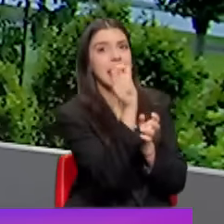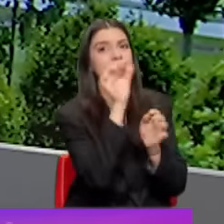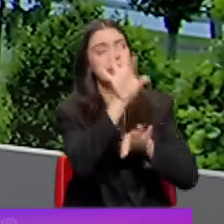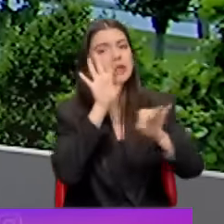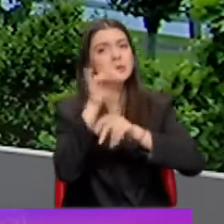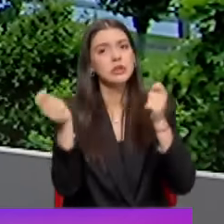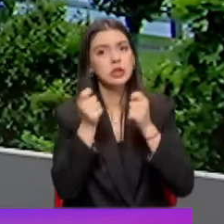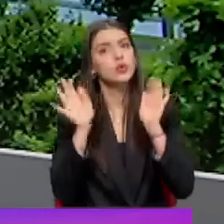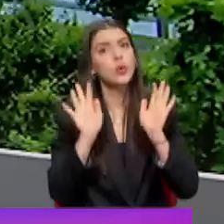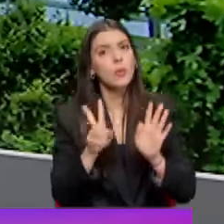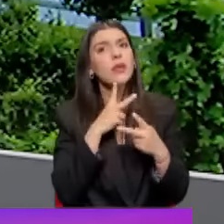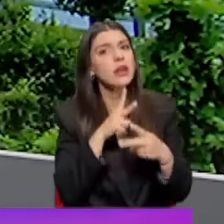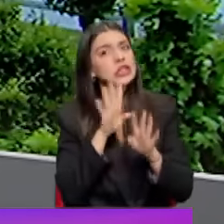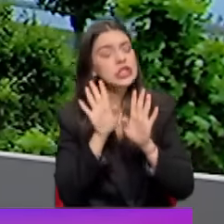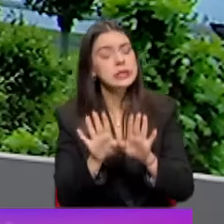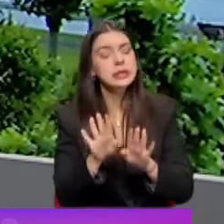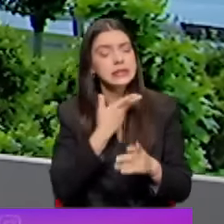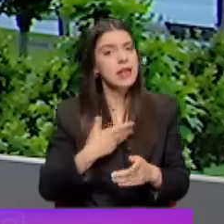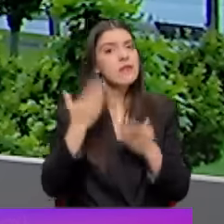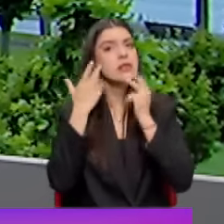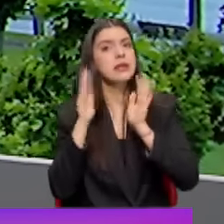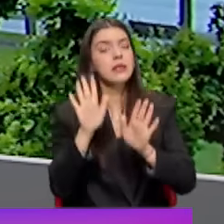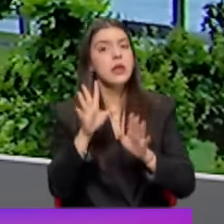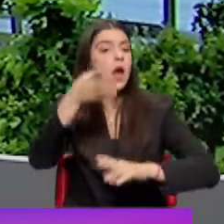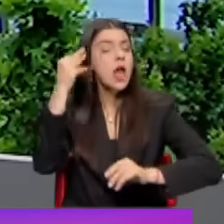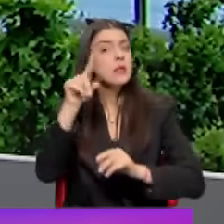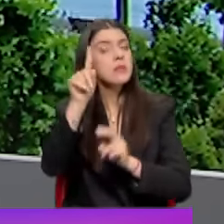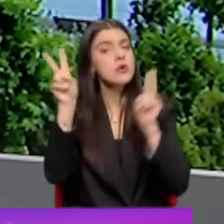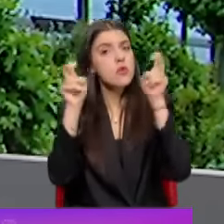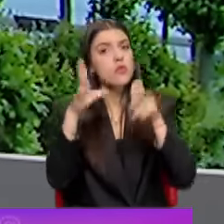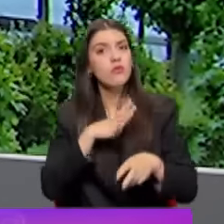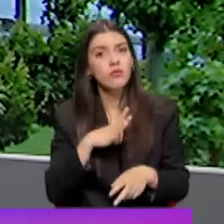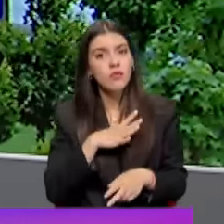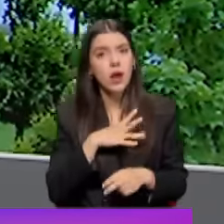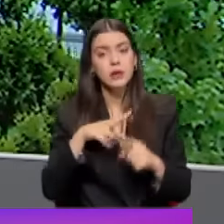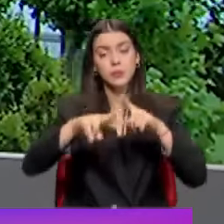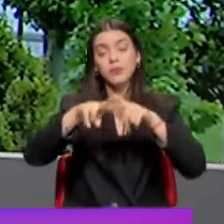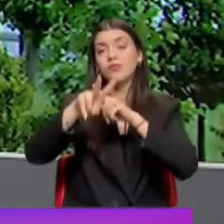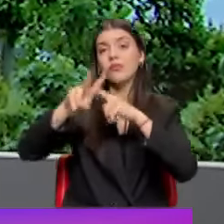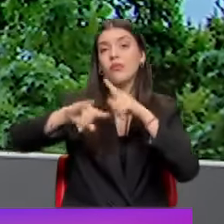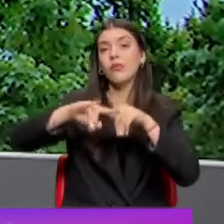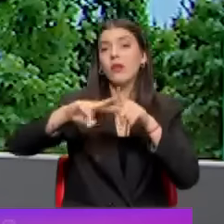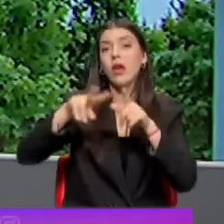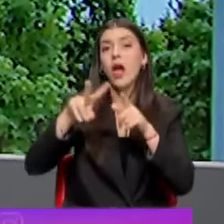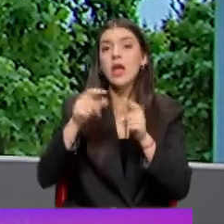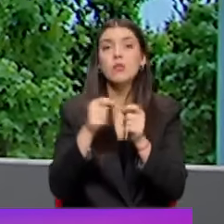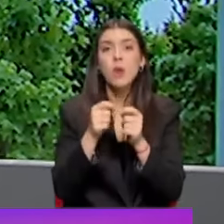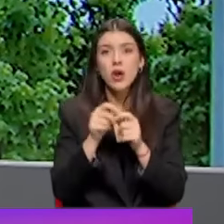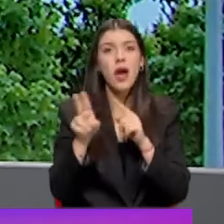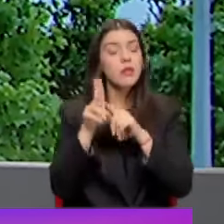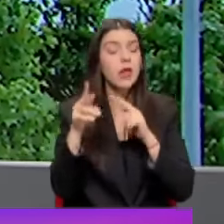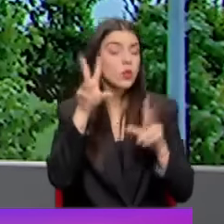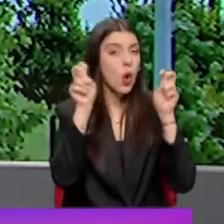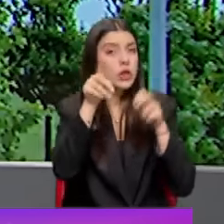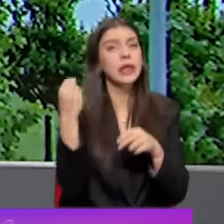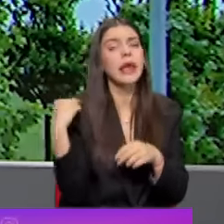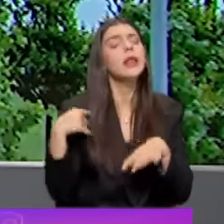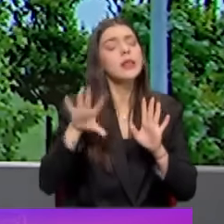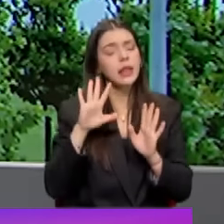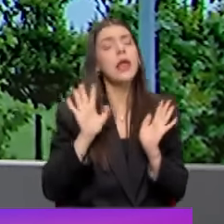Ben de açıkçası sevgili izleyenler anlaşılamayan bir mesele Ayhan Borak Kaplan mevzuu Aslında yeni bir mevzu değil ama